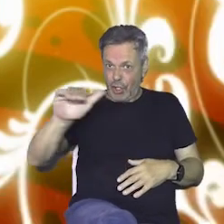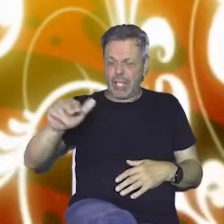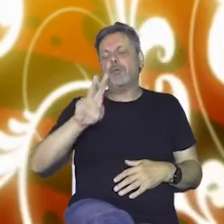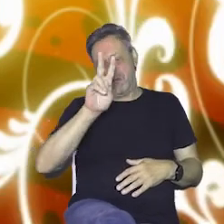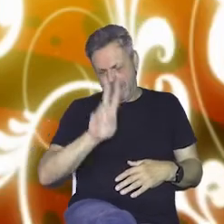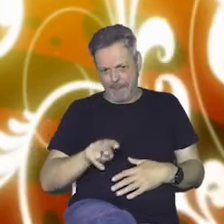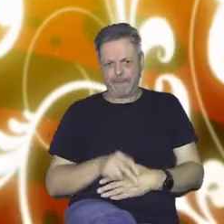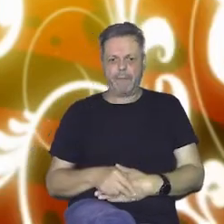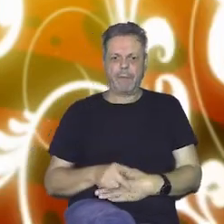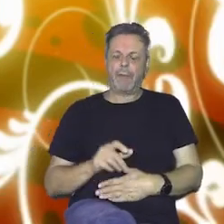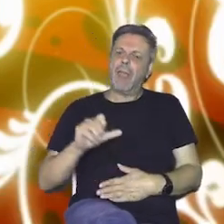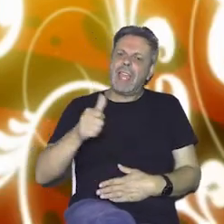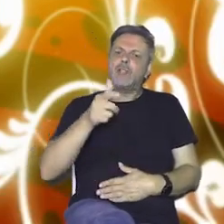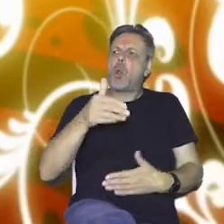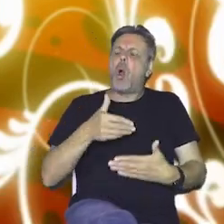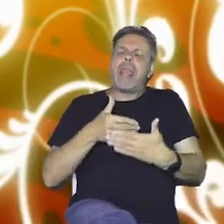mi naklonjeni